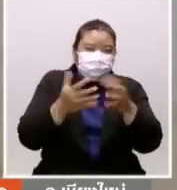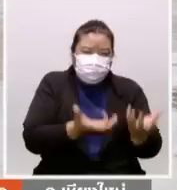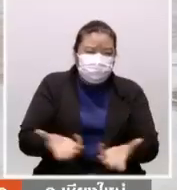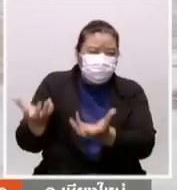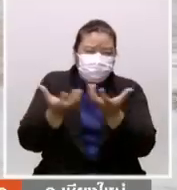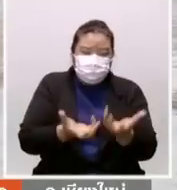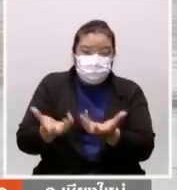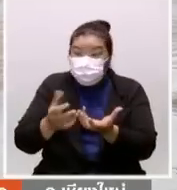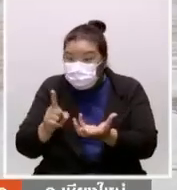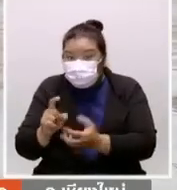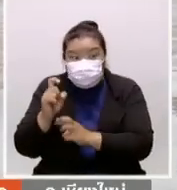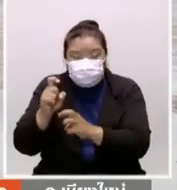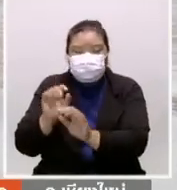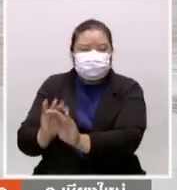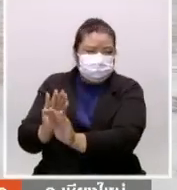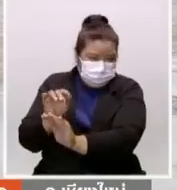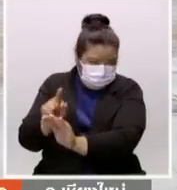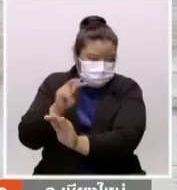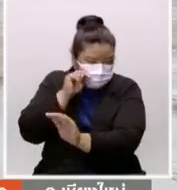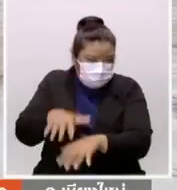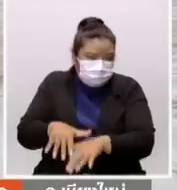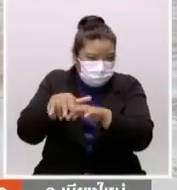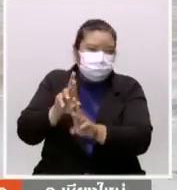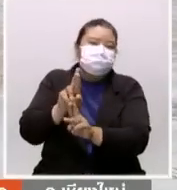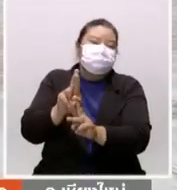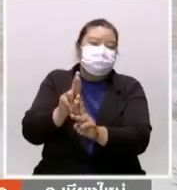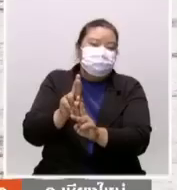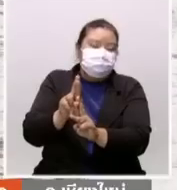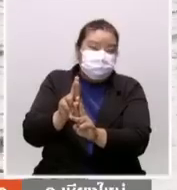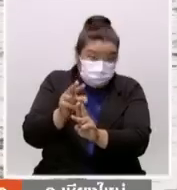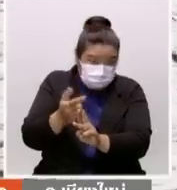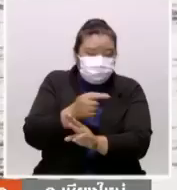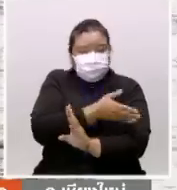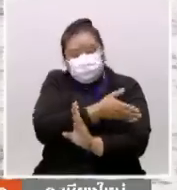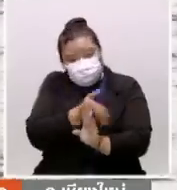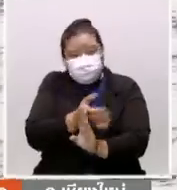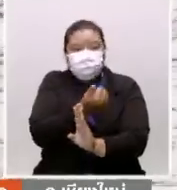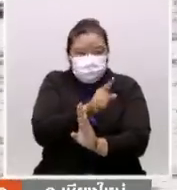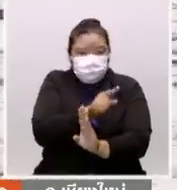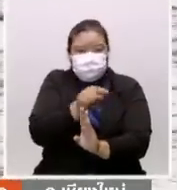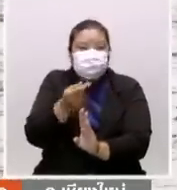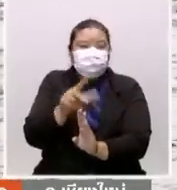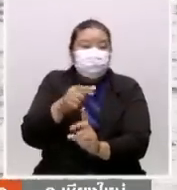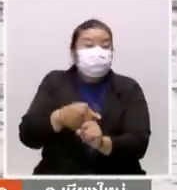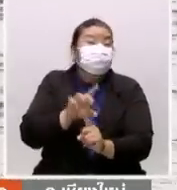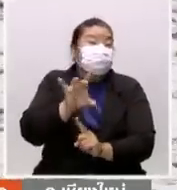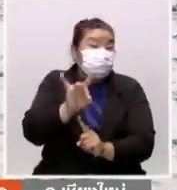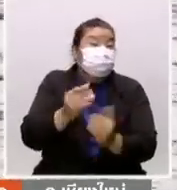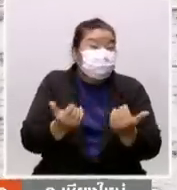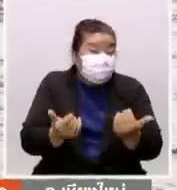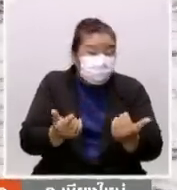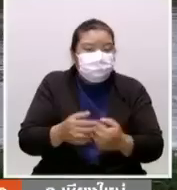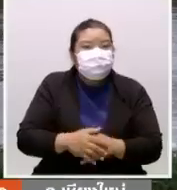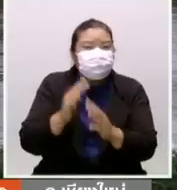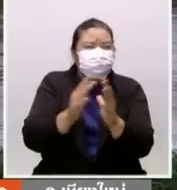พย์สินไปไว้บนที่สูงครับตั้งแต่ช่วงวันที่11ถึง13สิงหาคม2565พายุมู่หลานท